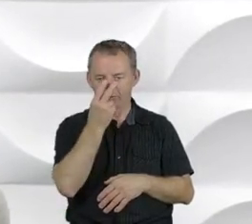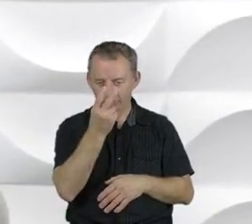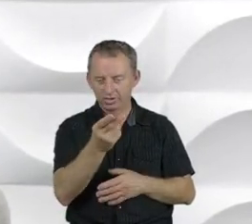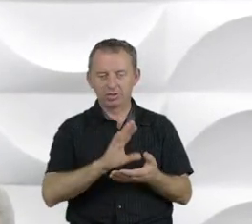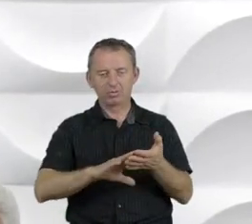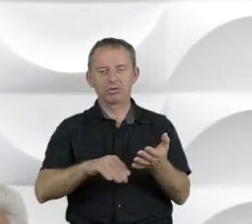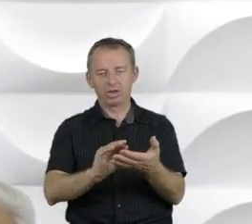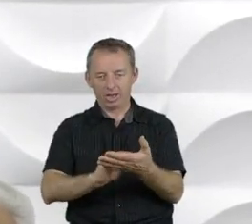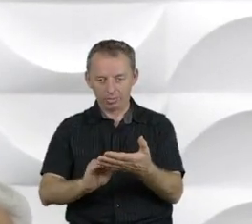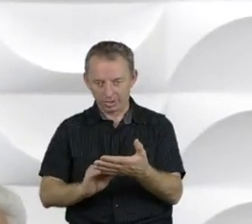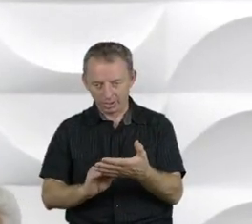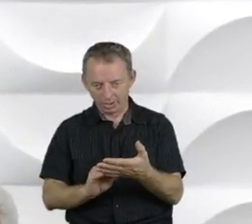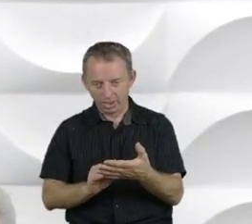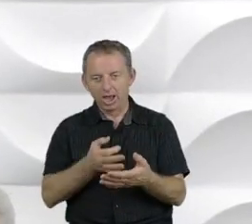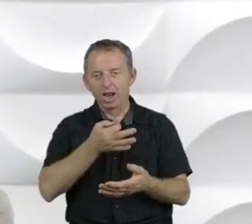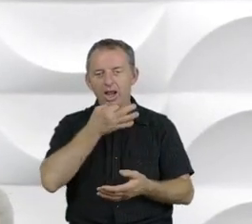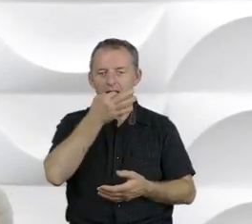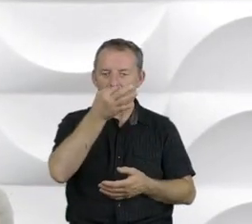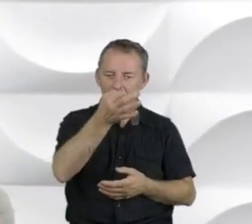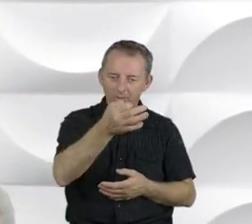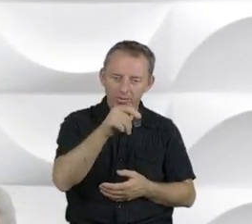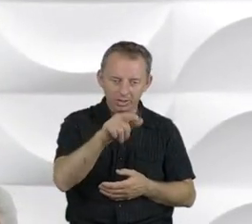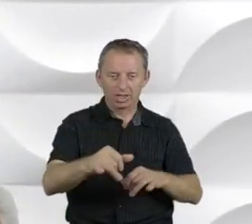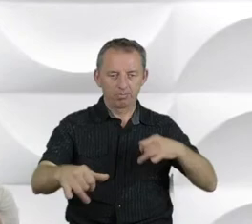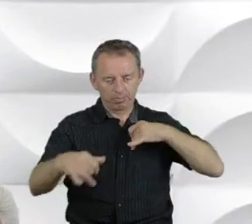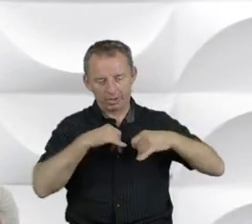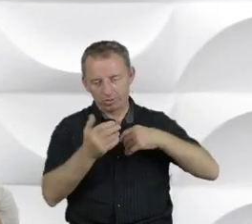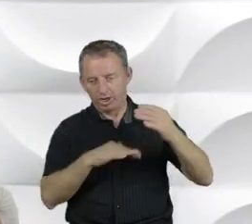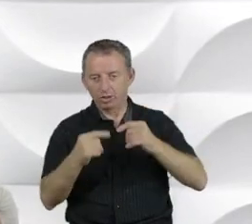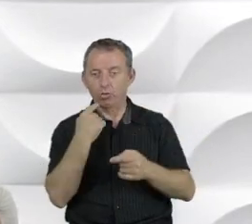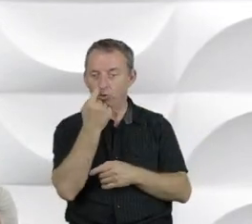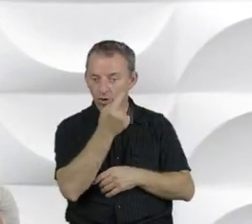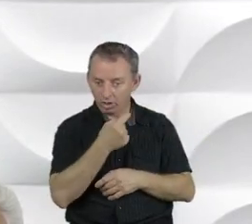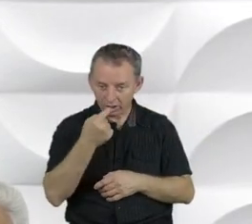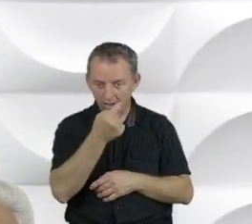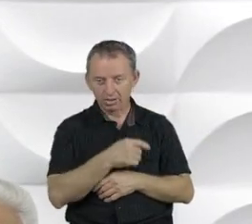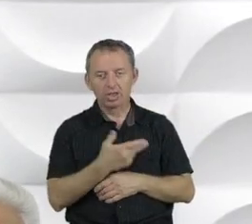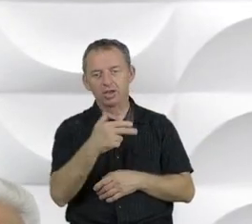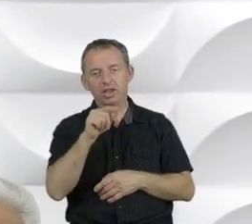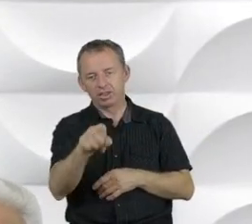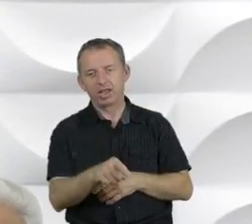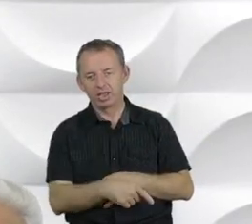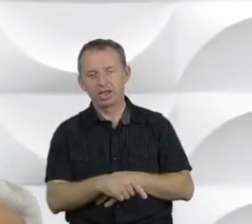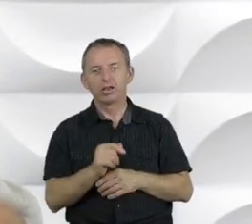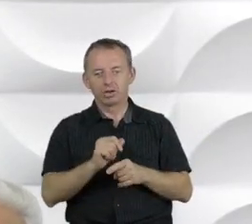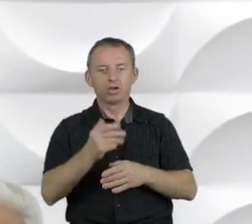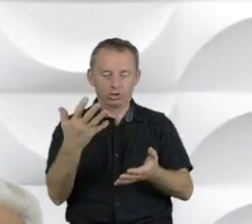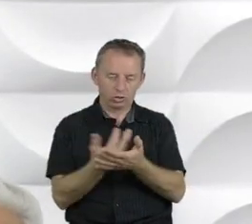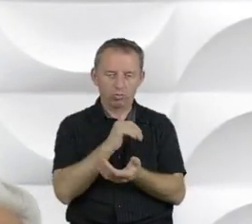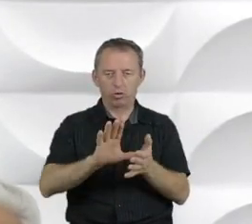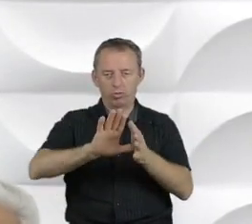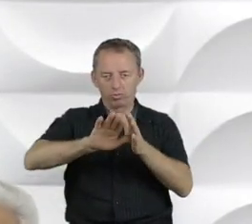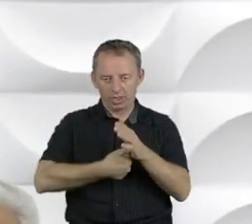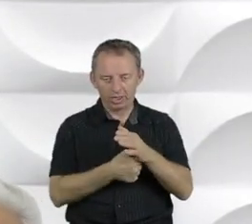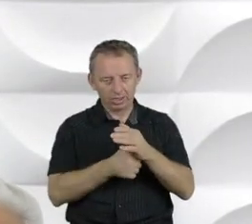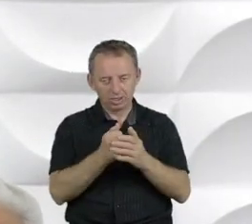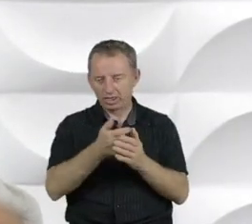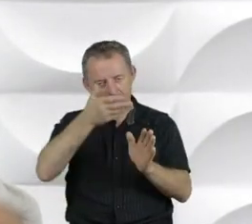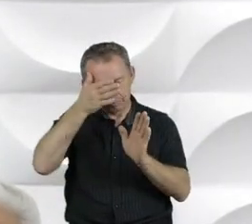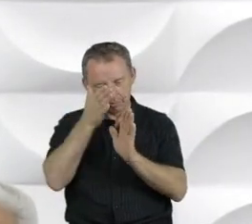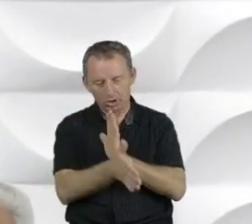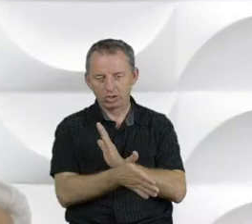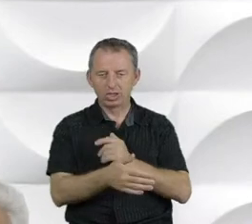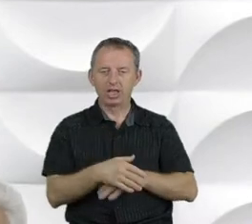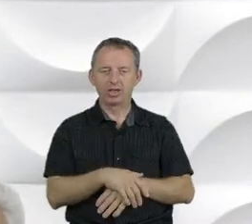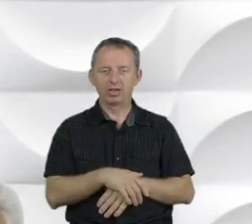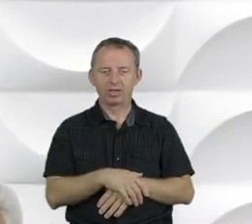że lepszy jest ten, co panuje nad ustami, niż ten, co dobył miasta, więc nie jest to proste.